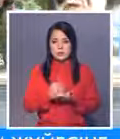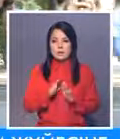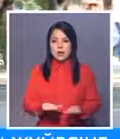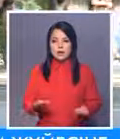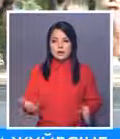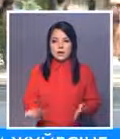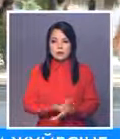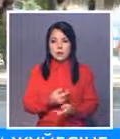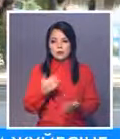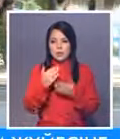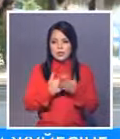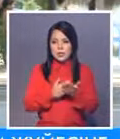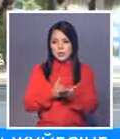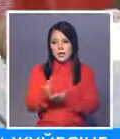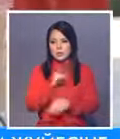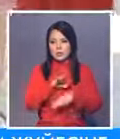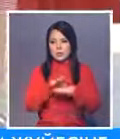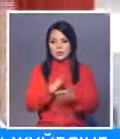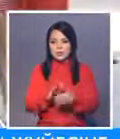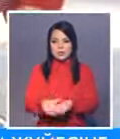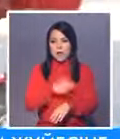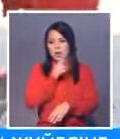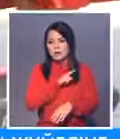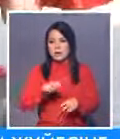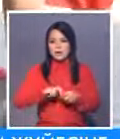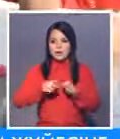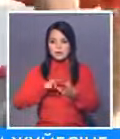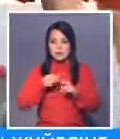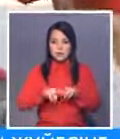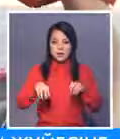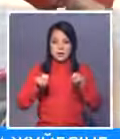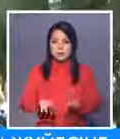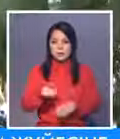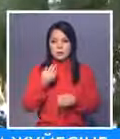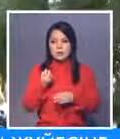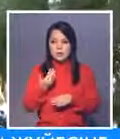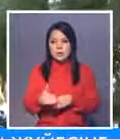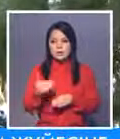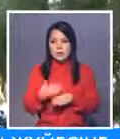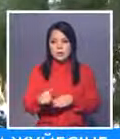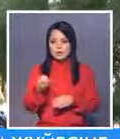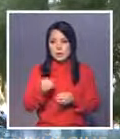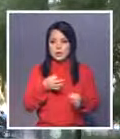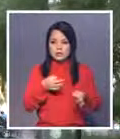балабақша жаңаша бағытта жұмыс істейді. Яғни ұзақ жылдар бойы шешілмеген проблеманың түйіні осылайша бірте-бірте